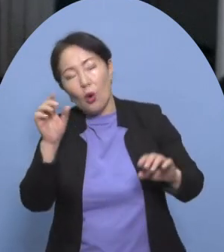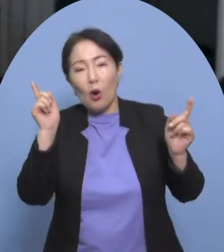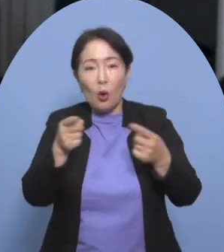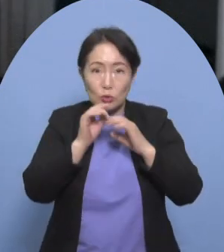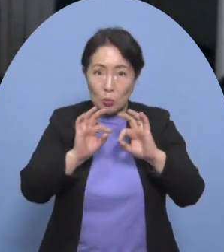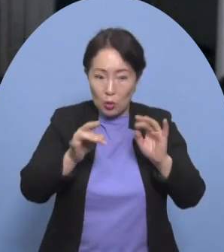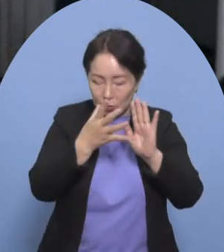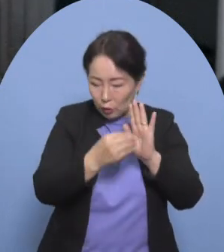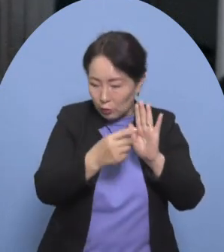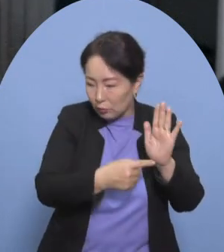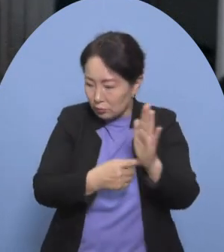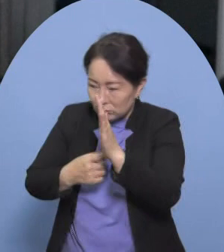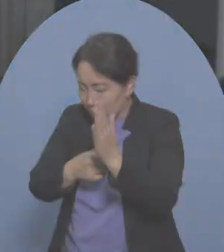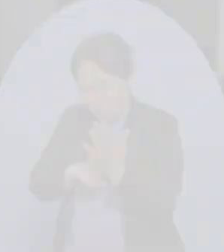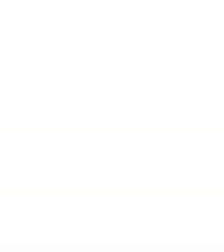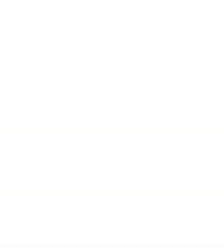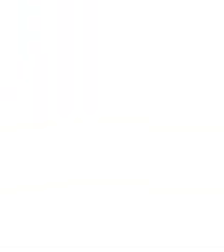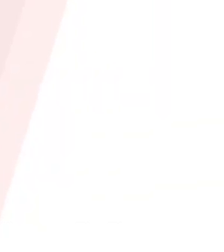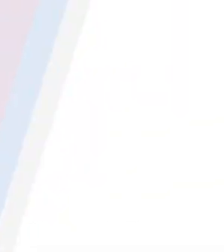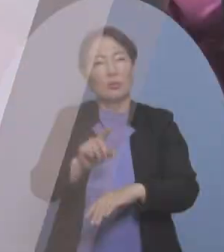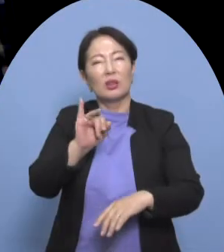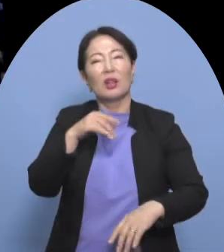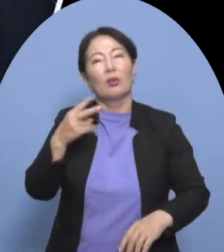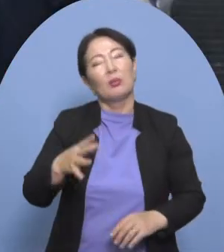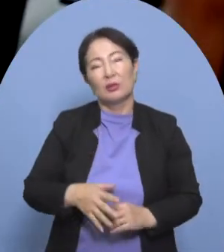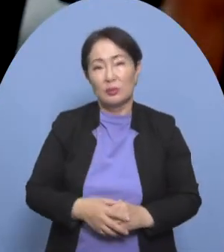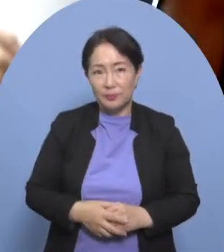нөхцөлмжийг тэрүүгээр нь нөлөөлөл илүүх үр дүнтэй юм байна.